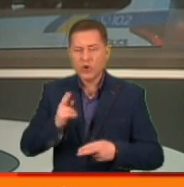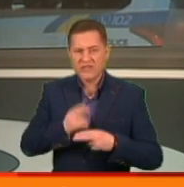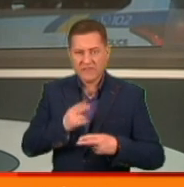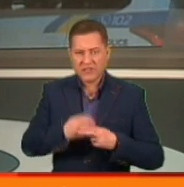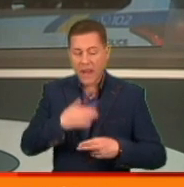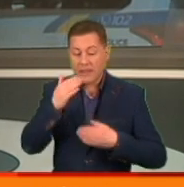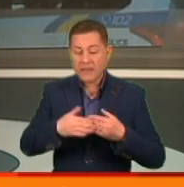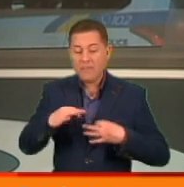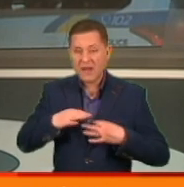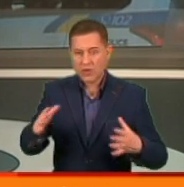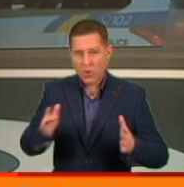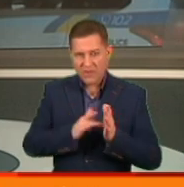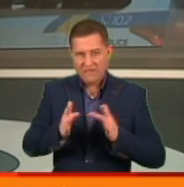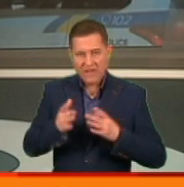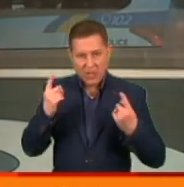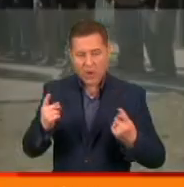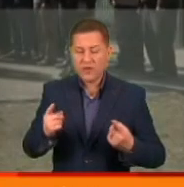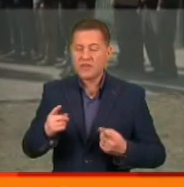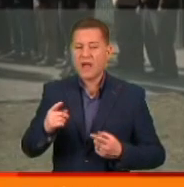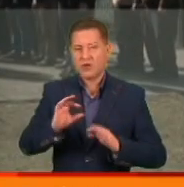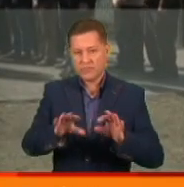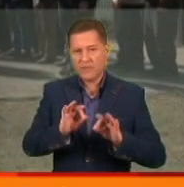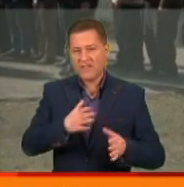напередодні Великодня? Олена Парай.